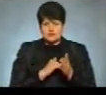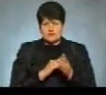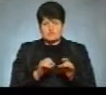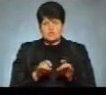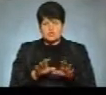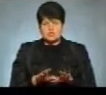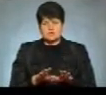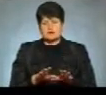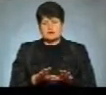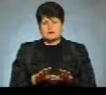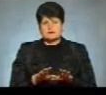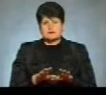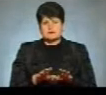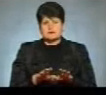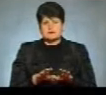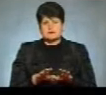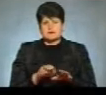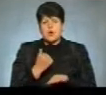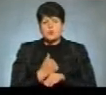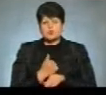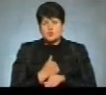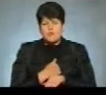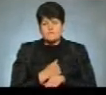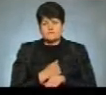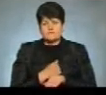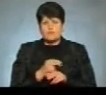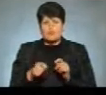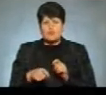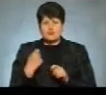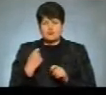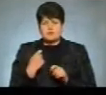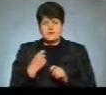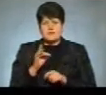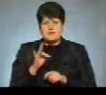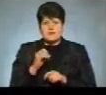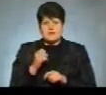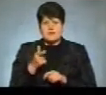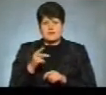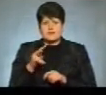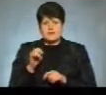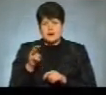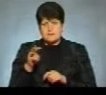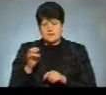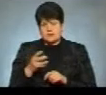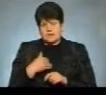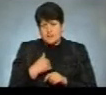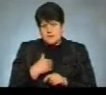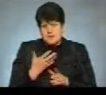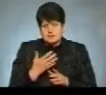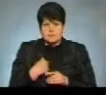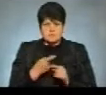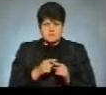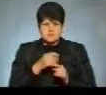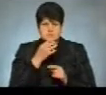закон Ківалова-Колісніченка на основі порушення регламенту. Хоча, як на мене, філолога, я б сказав, що це